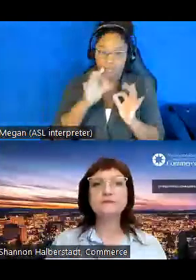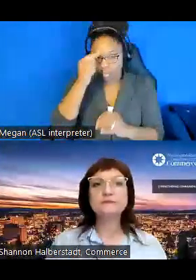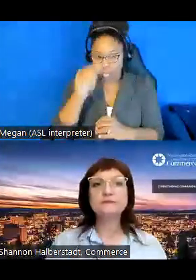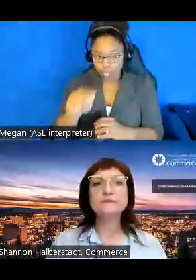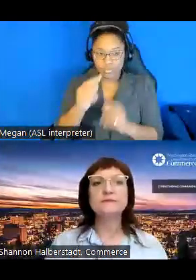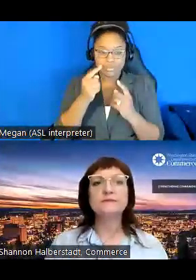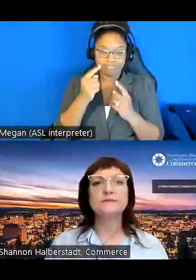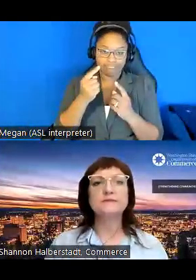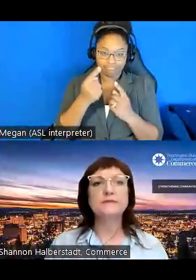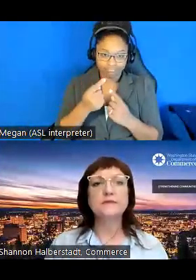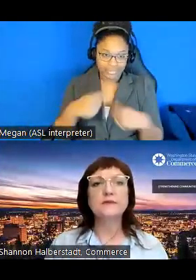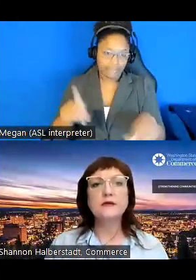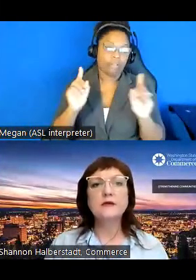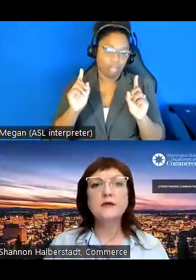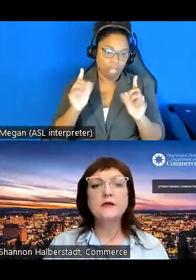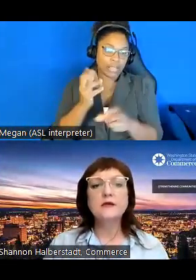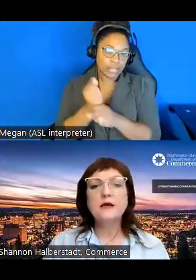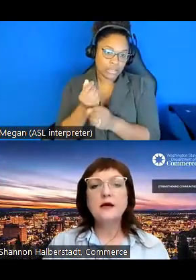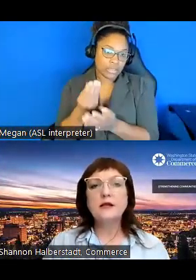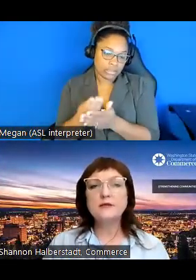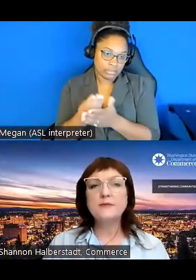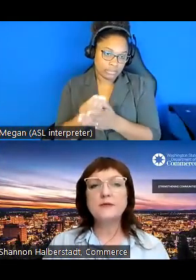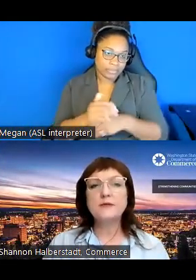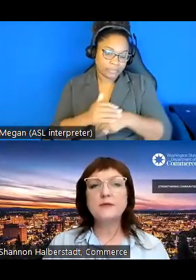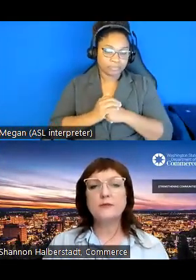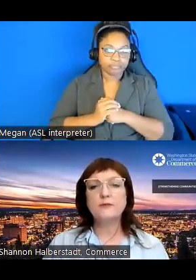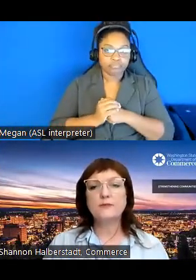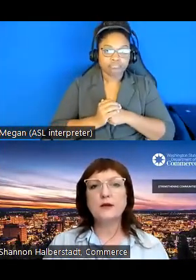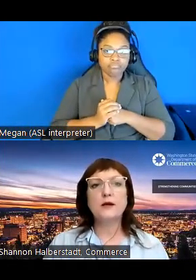또한 식별번호 꼭 아셔야 됩니다.